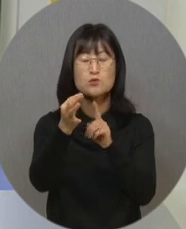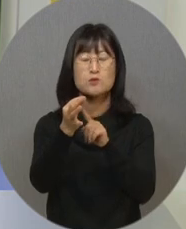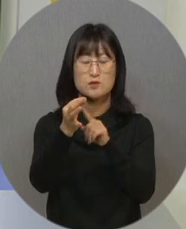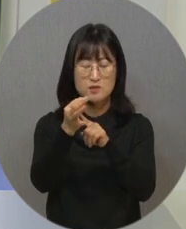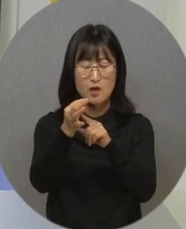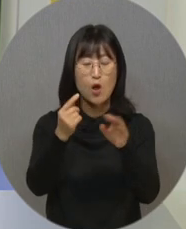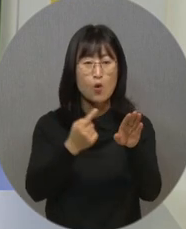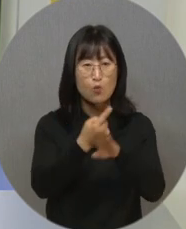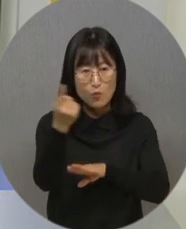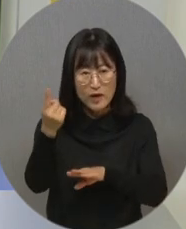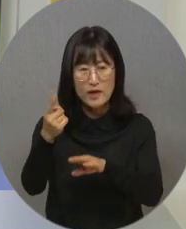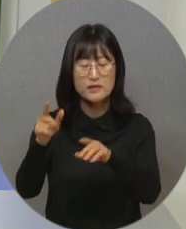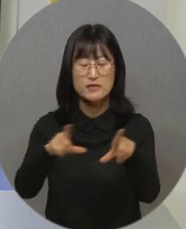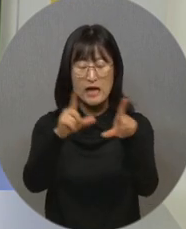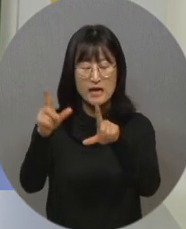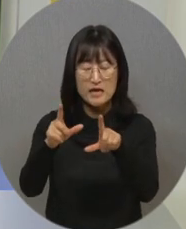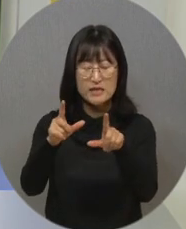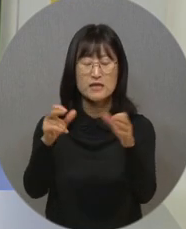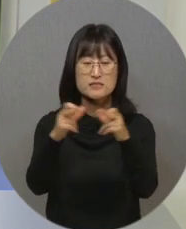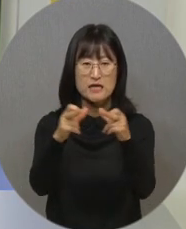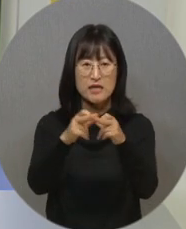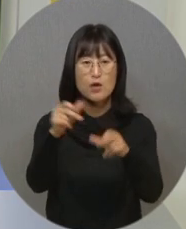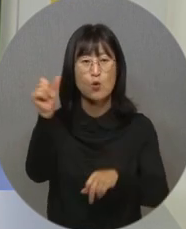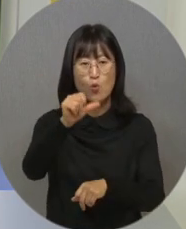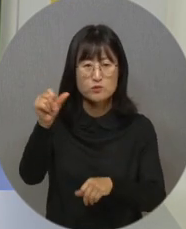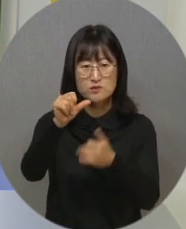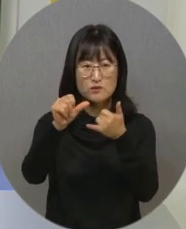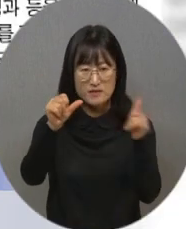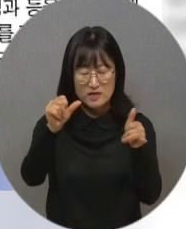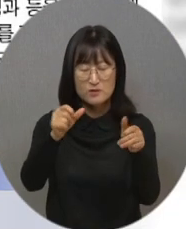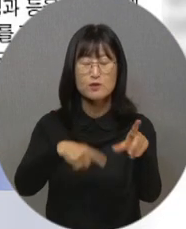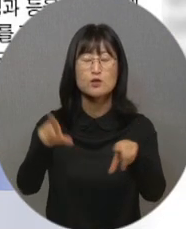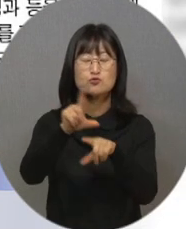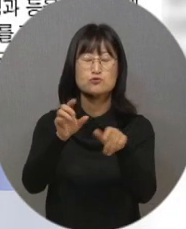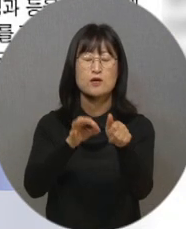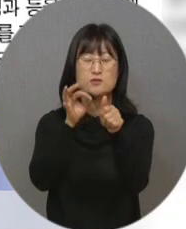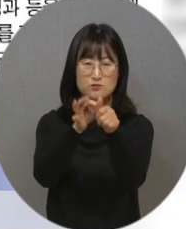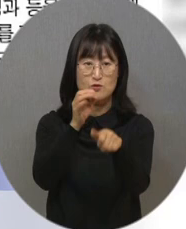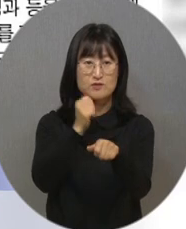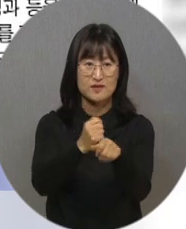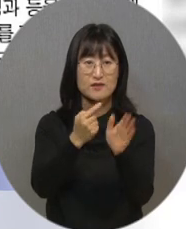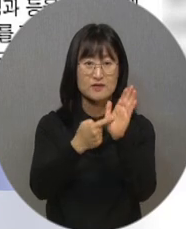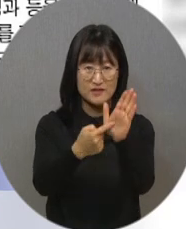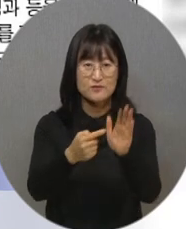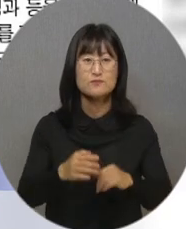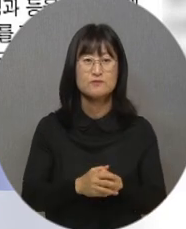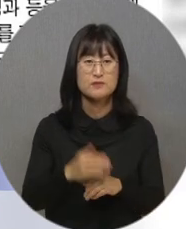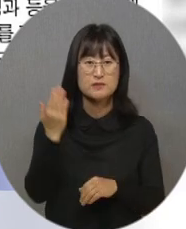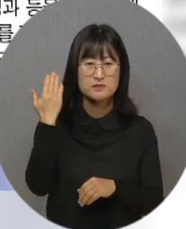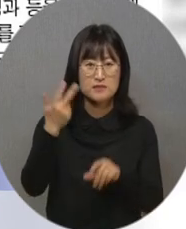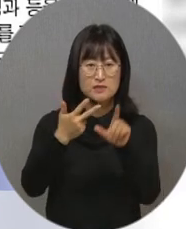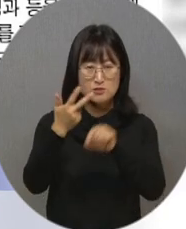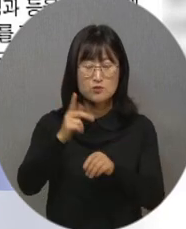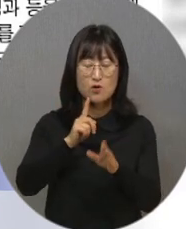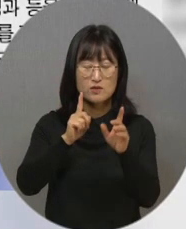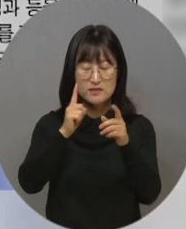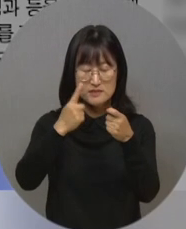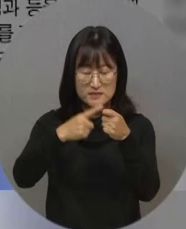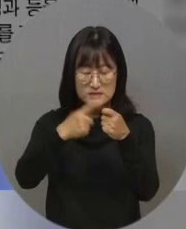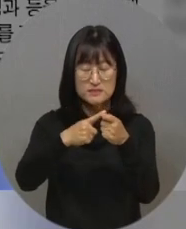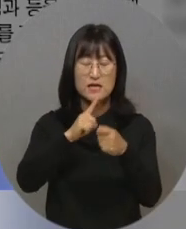약 5천명에게 추가로 지원한다는 기사가 실렸습니다 이에 따라 지난이 7월 1차 신청 시